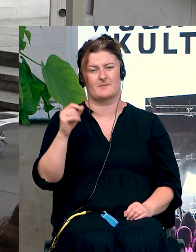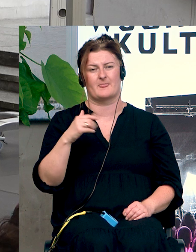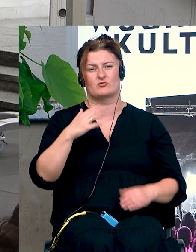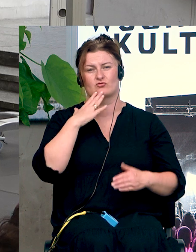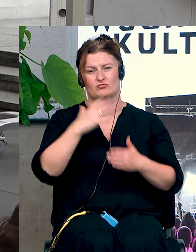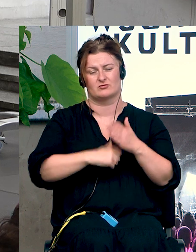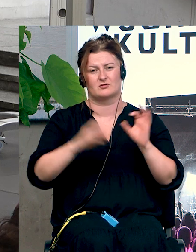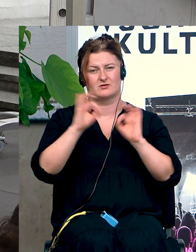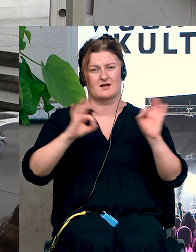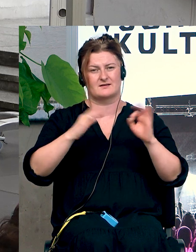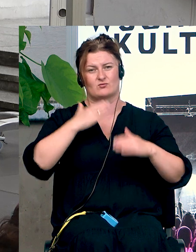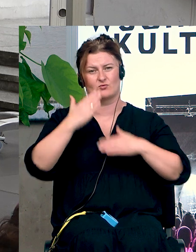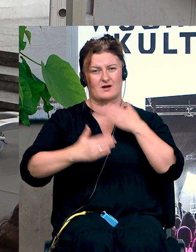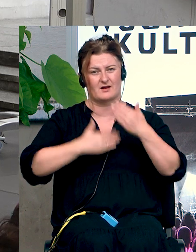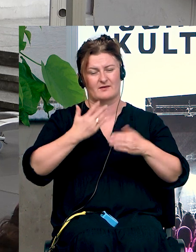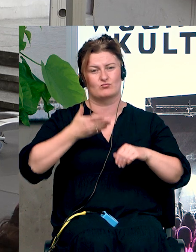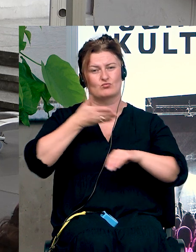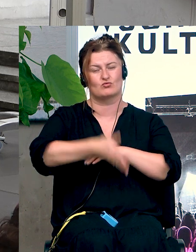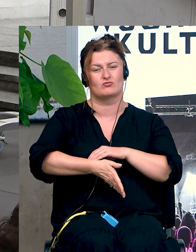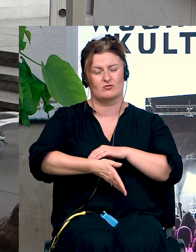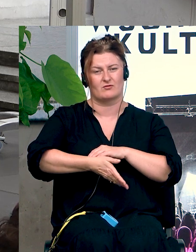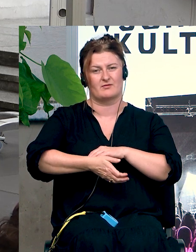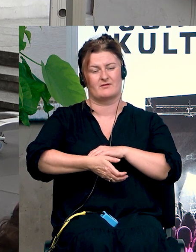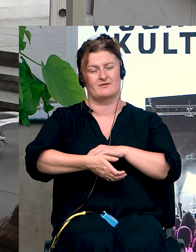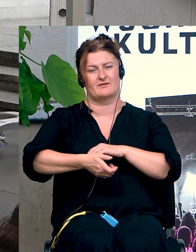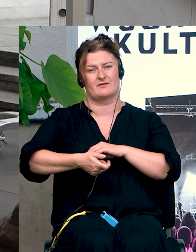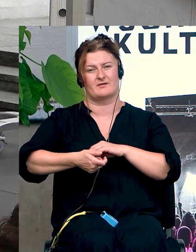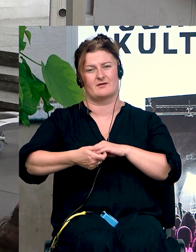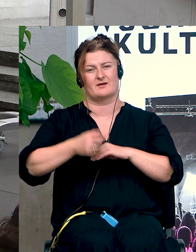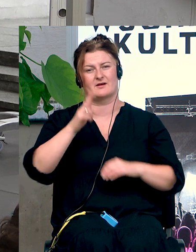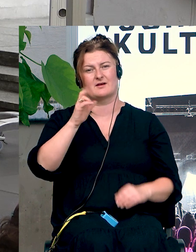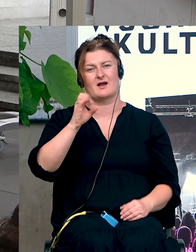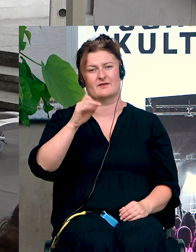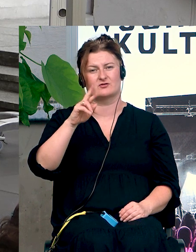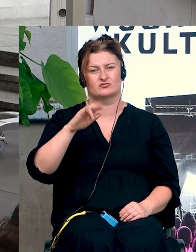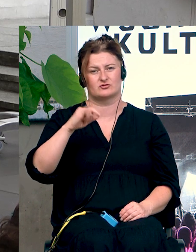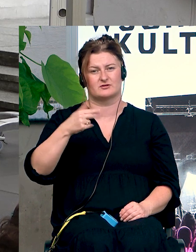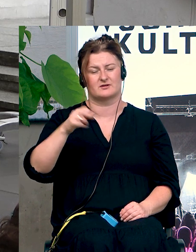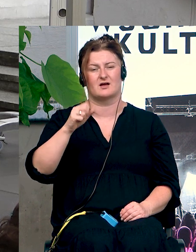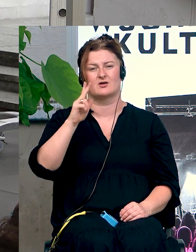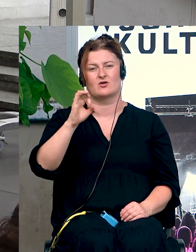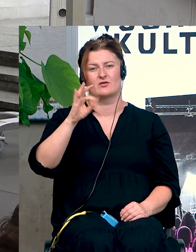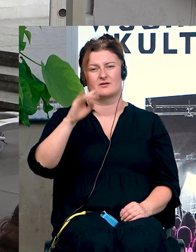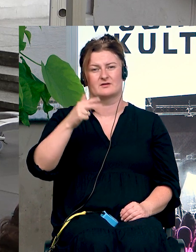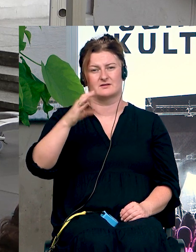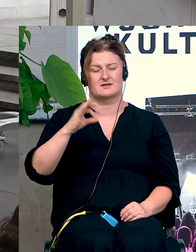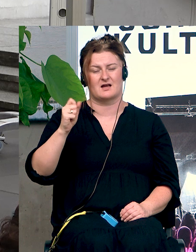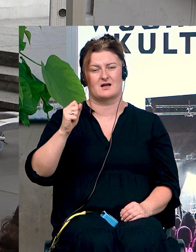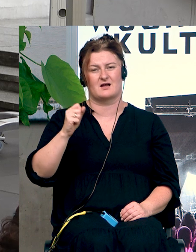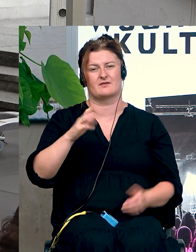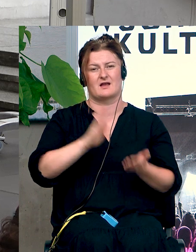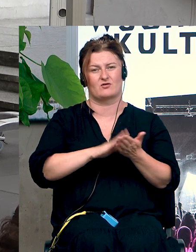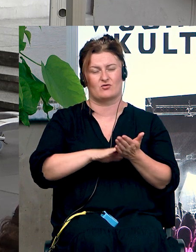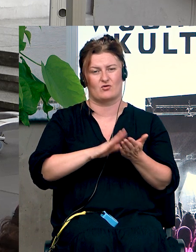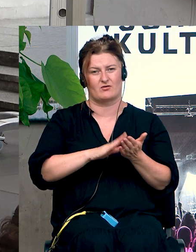Korzystając z okazji, składam też spóźnione gratulacje Katarzynie Kotyńskiej, laureatce